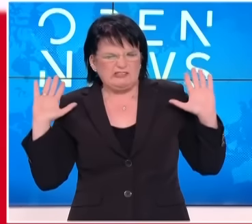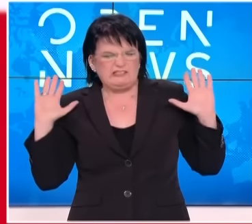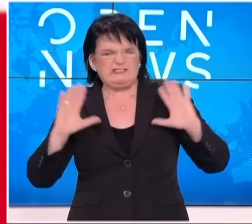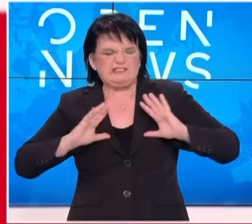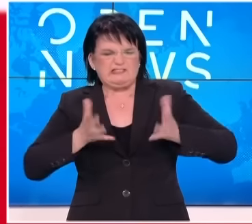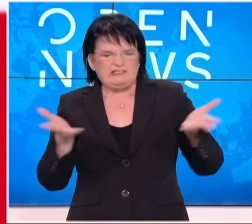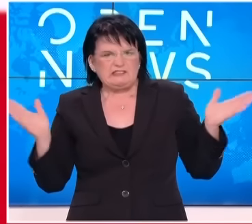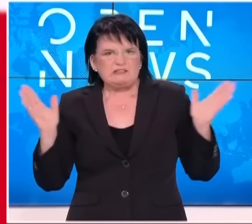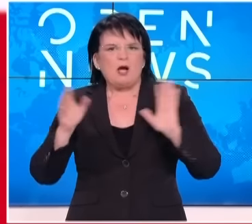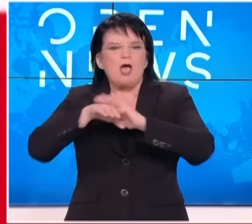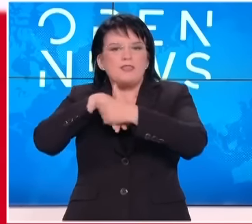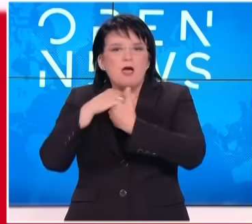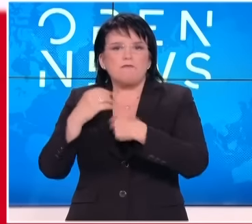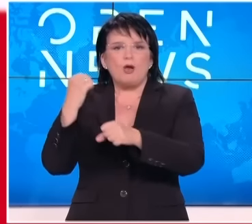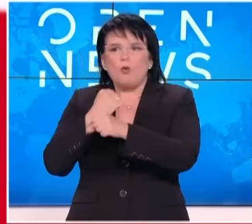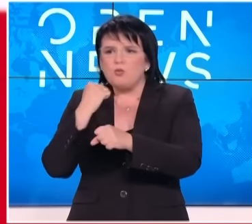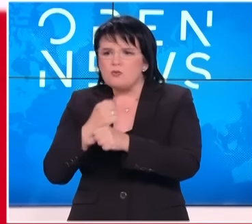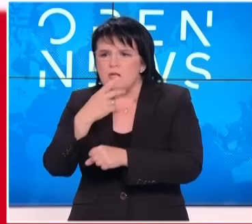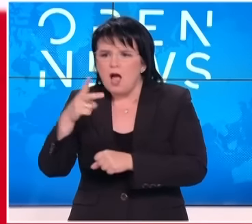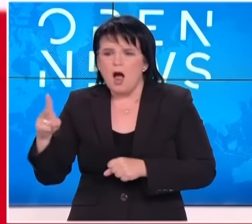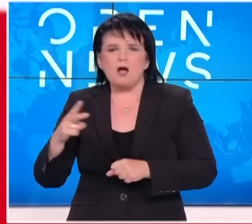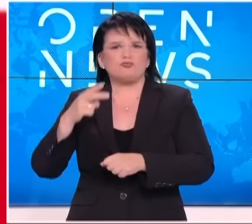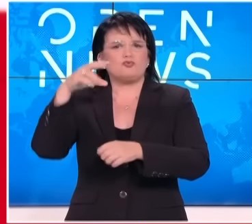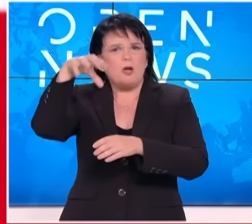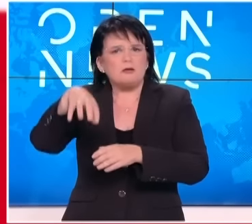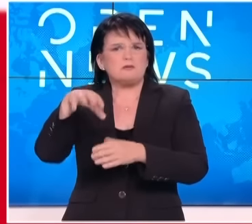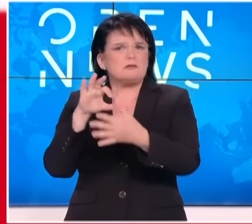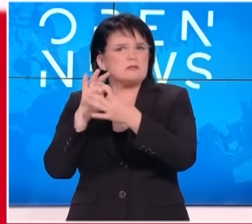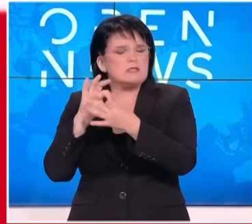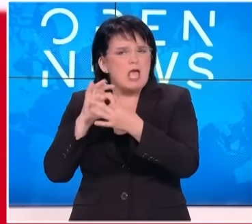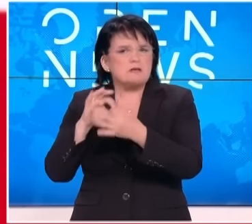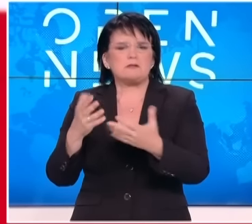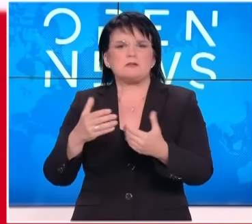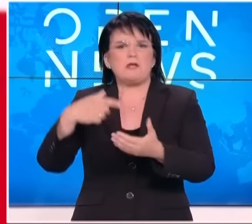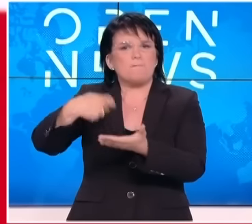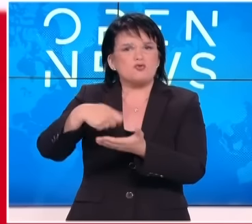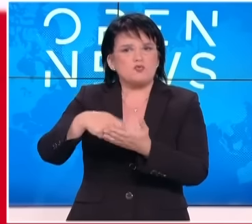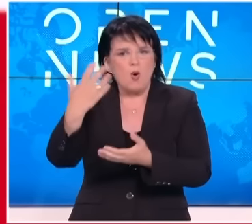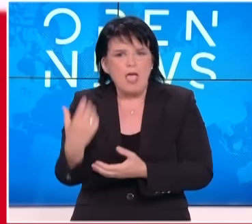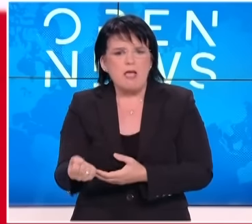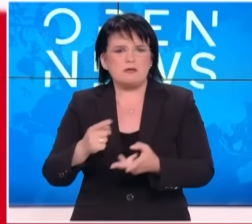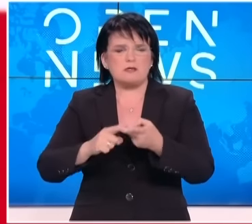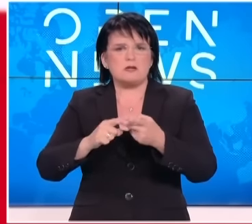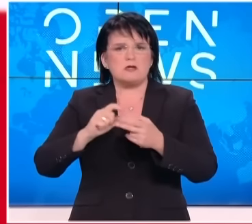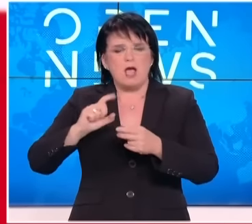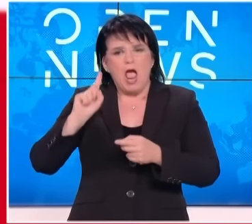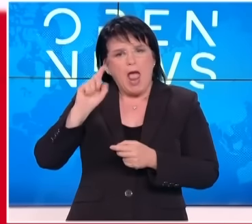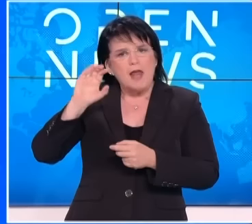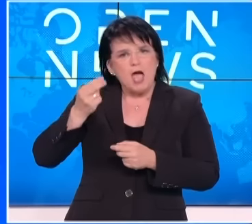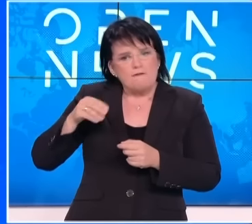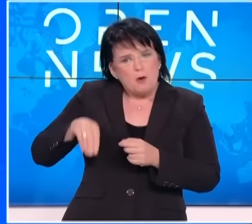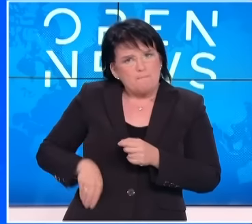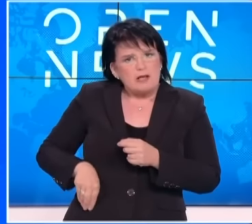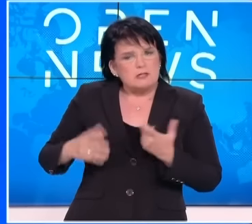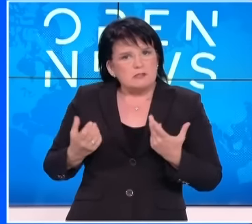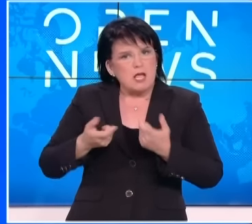προβλήματα της δουλειάς τους των εργασιακών τους σχέσεων αν θα χουν μισθό αν θα μπορέσουν να έχουν 1€ στην τσέπη για να